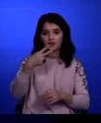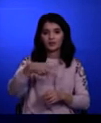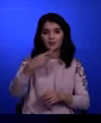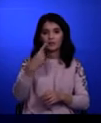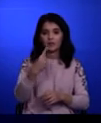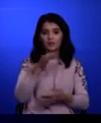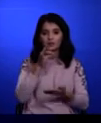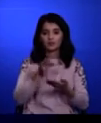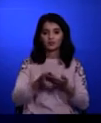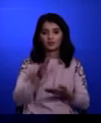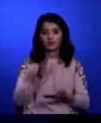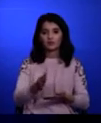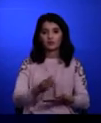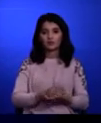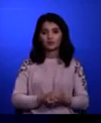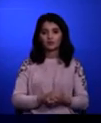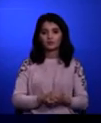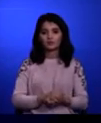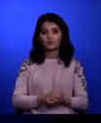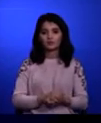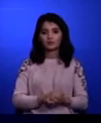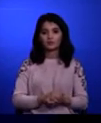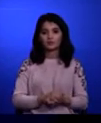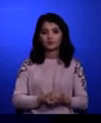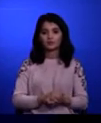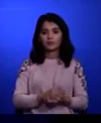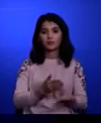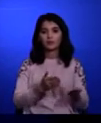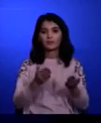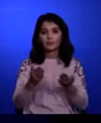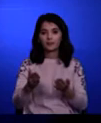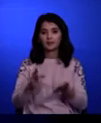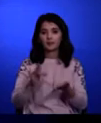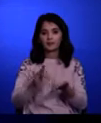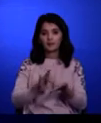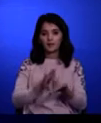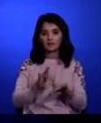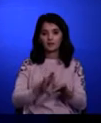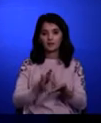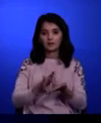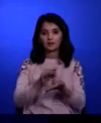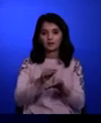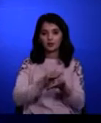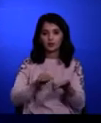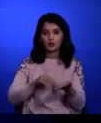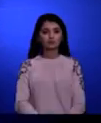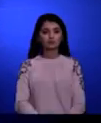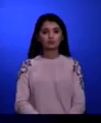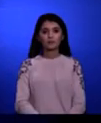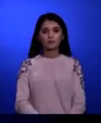21 hosil bo'ladi. Endi marhamat qilib daftaringizga yozib